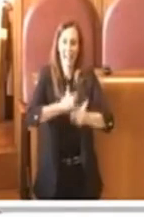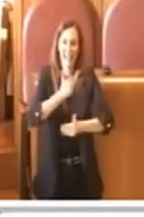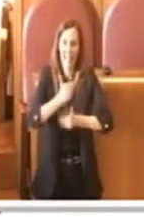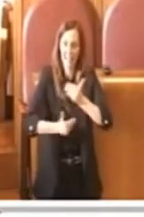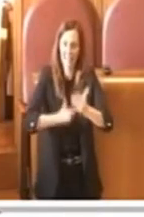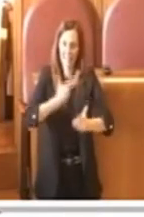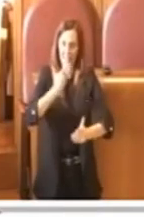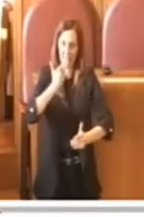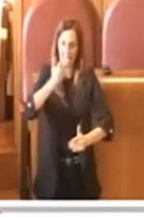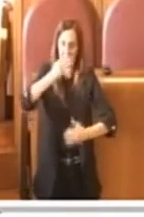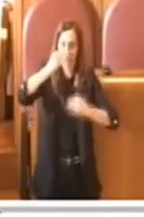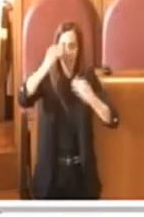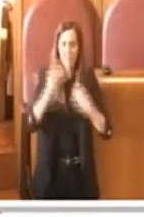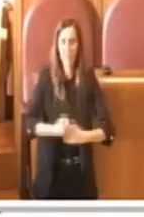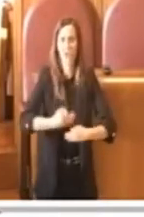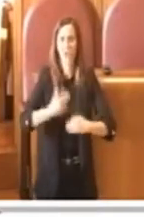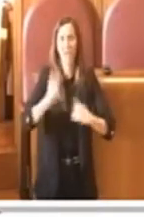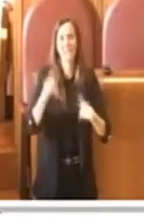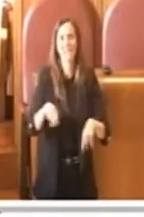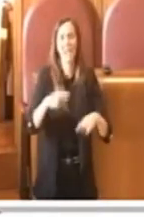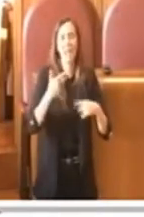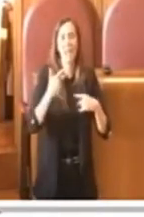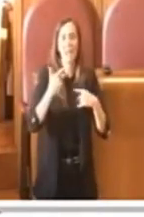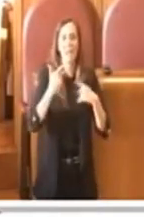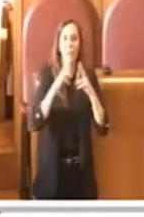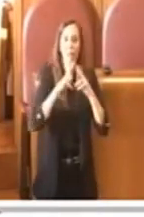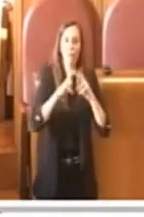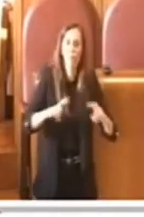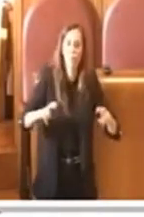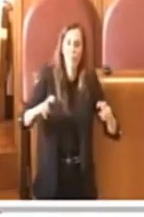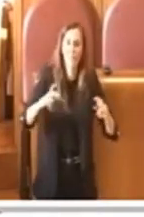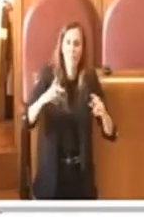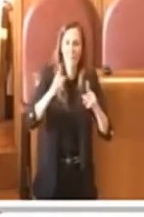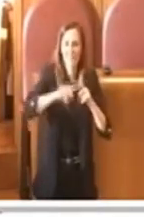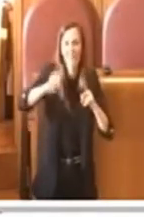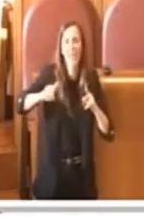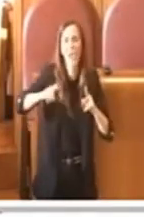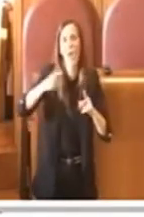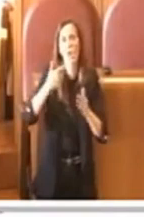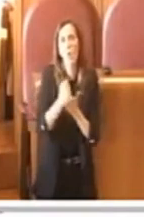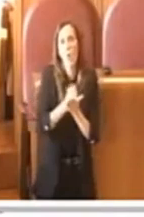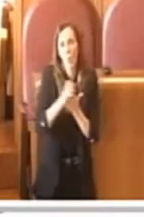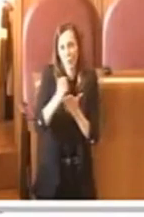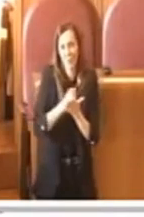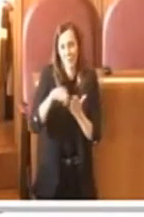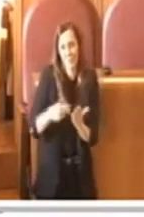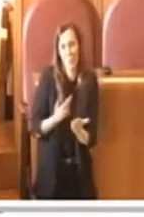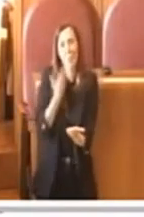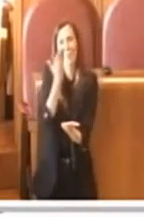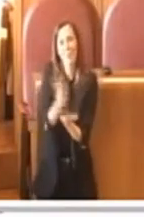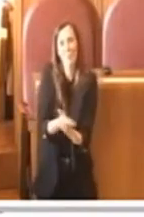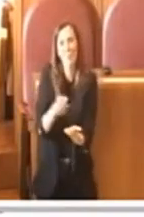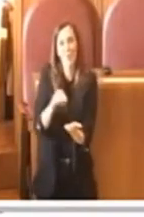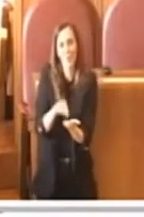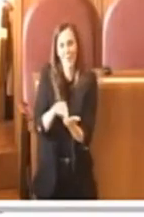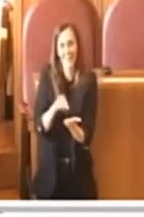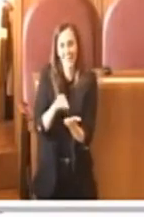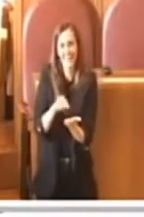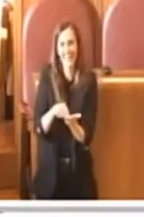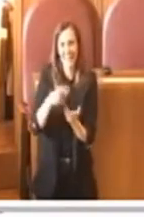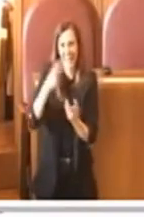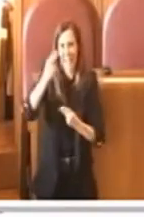efficiente governance dei flussi documentali. Per questo si richiede con questa mozione un ripensamento di